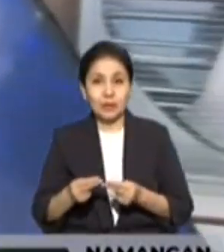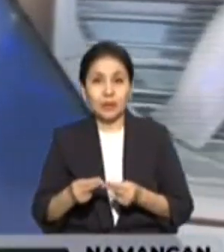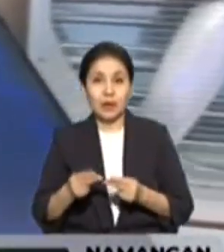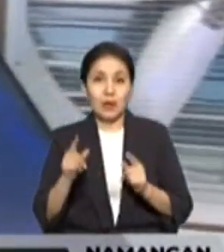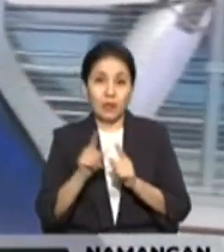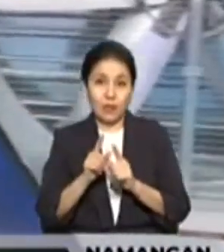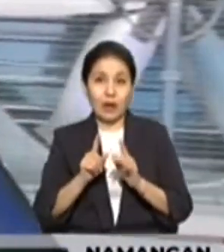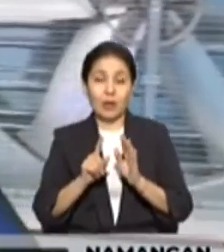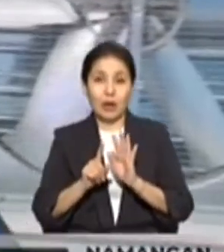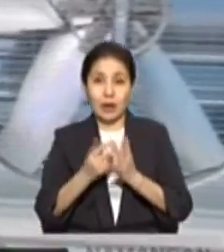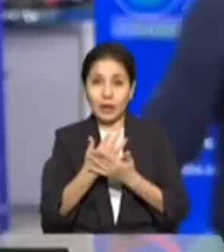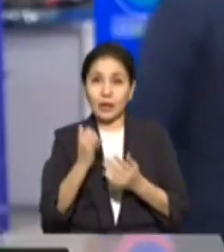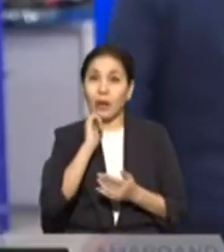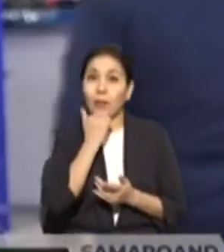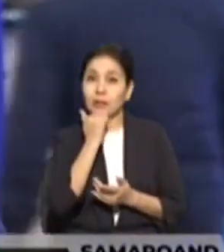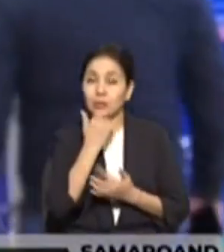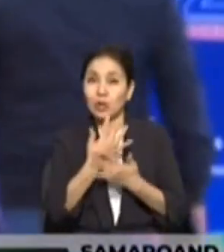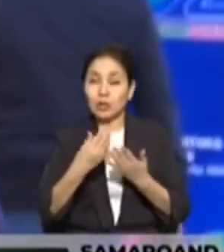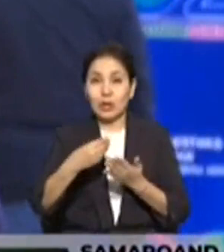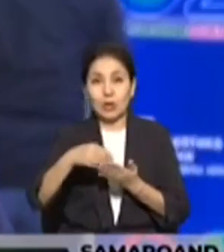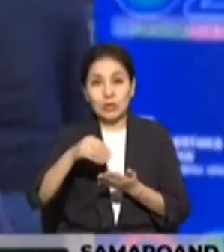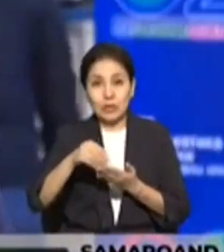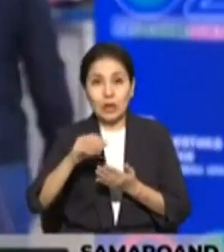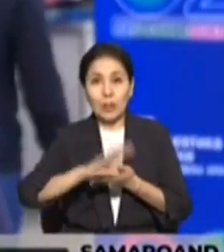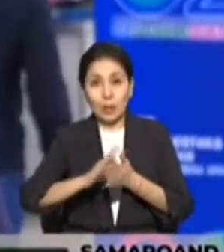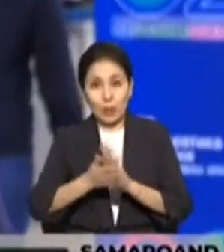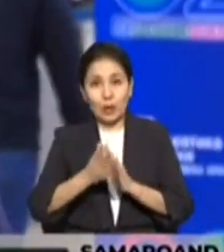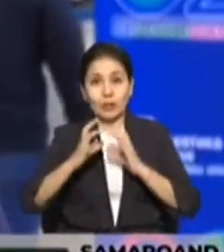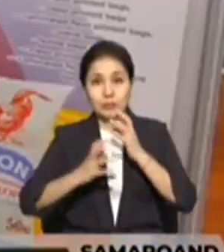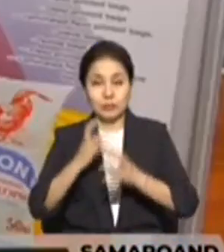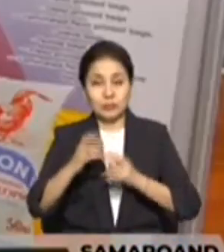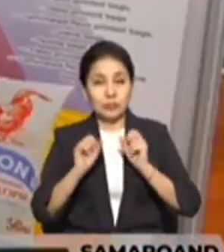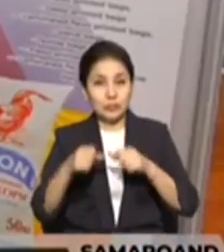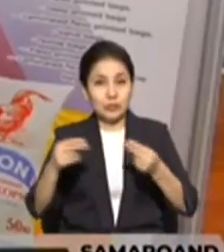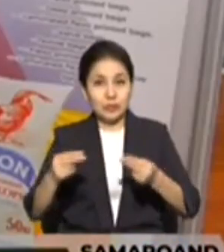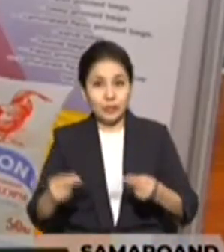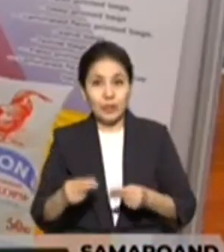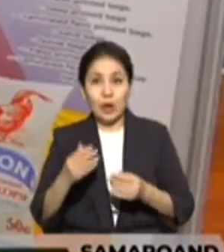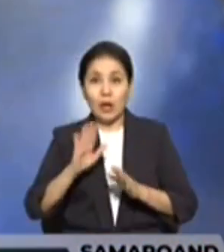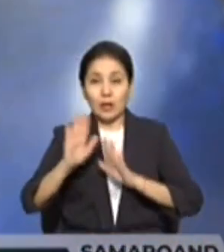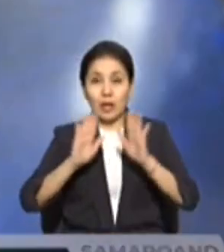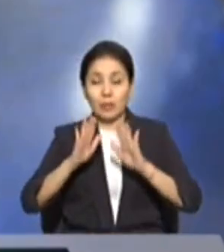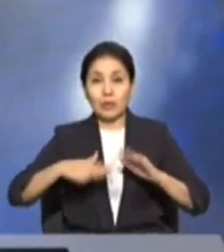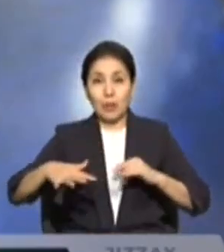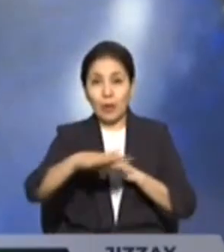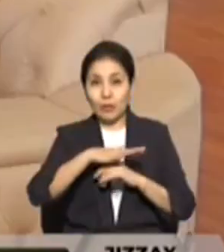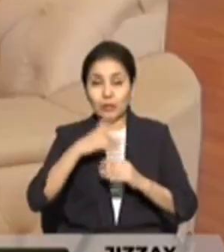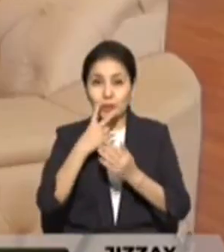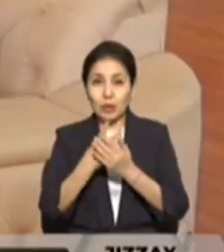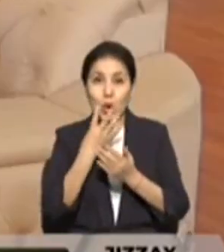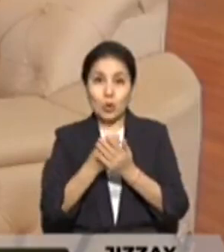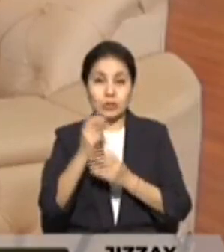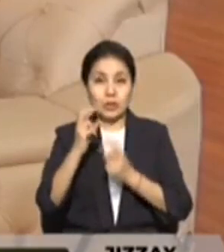o'rnini bosuvchi mahsulotlar o'zlashtirish yuzasidan hamkorlik memorandumlari imzolashi mumkin. Yarmarka pavilyonlaridan joy olgan ishlab chiqaruvchilar